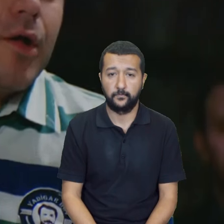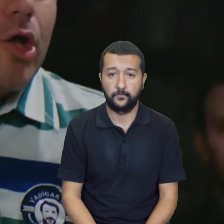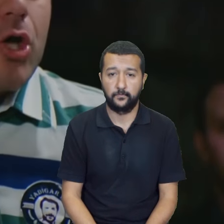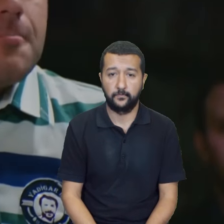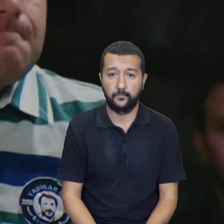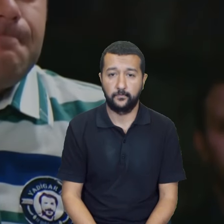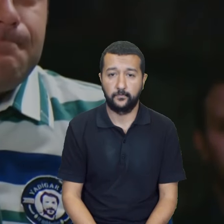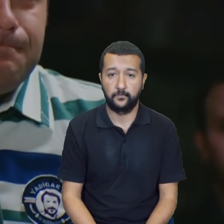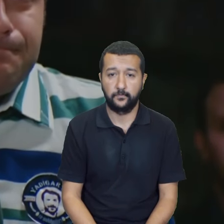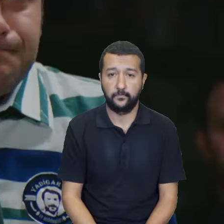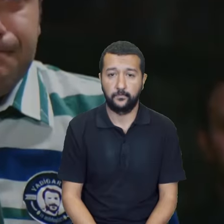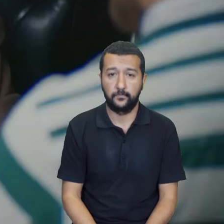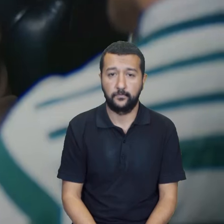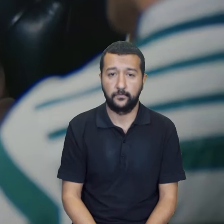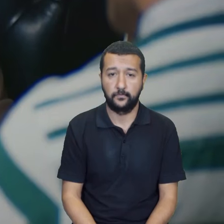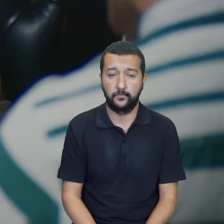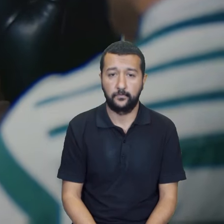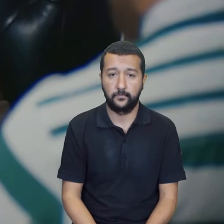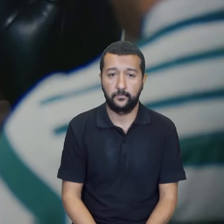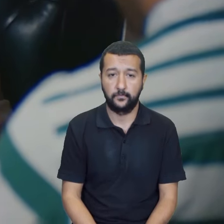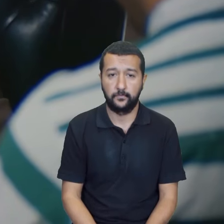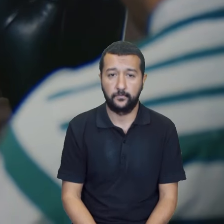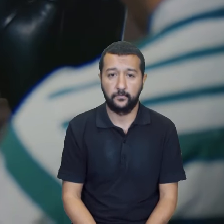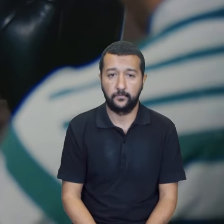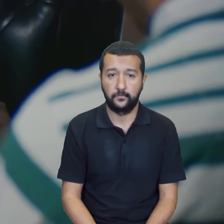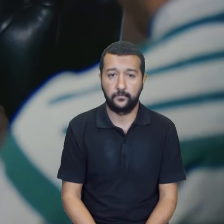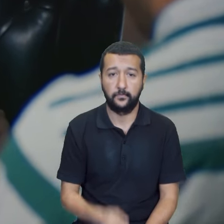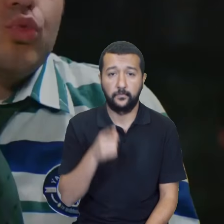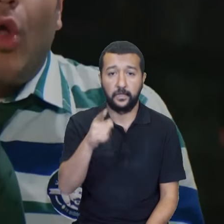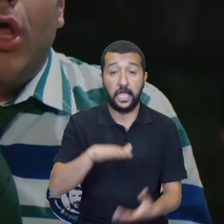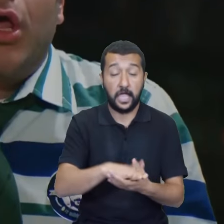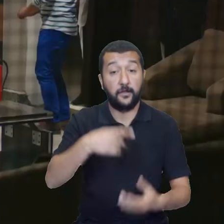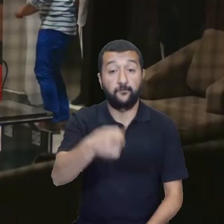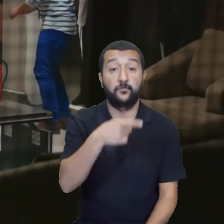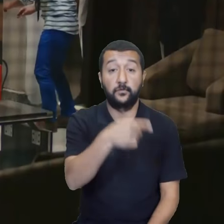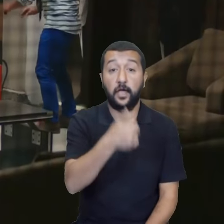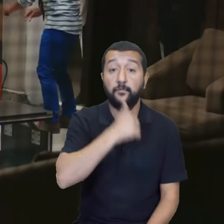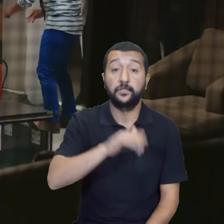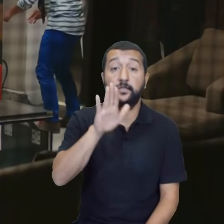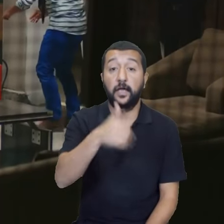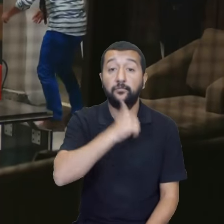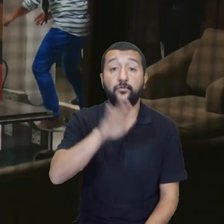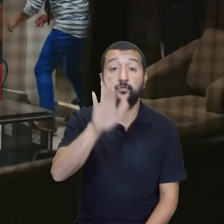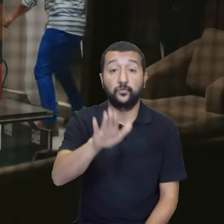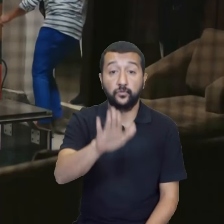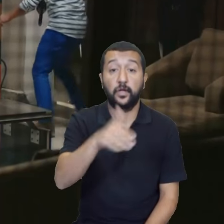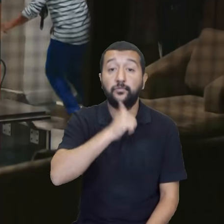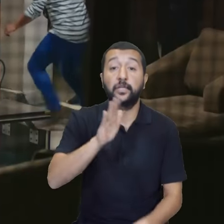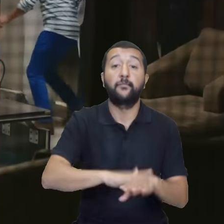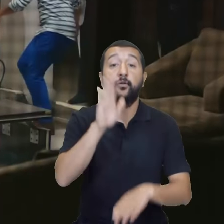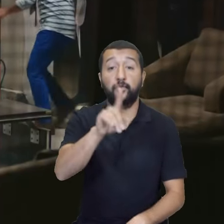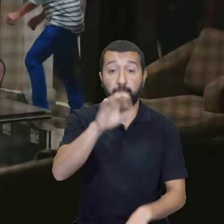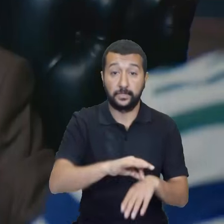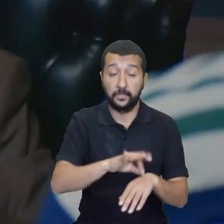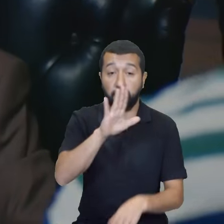Nuri yüzüne bakıp dalga geçiyor gibi düşünüp sinirle güldü. Ayağından vur. Abi, abi dur, dur yapma.